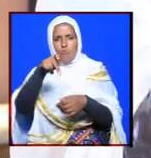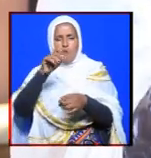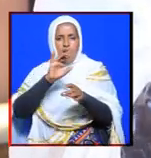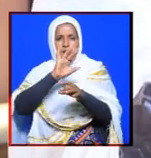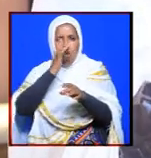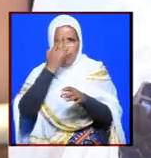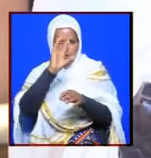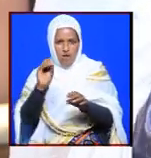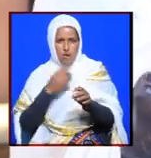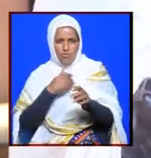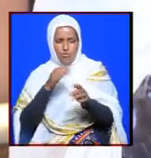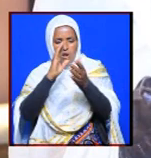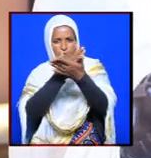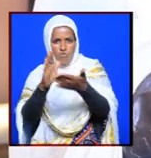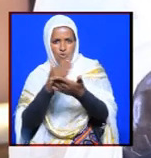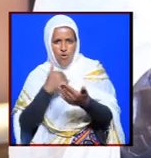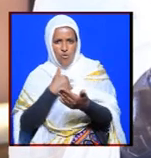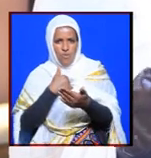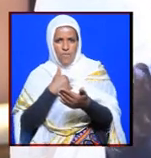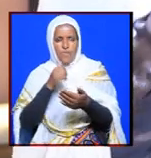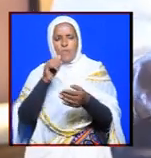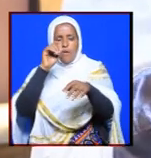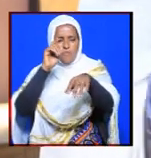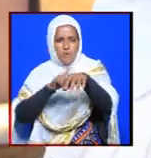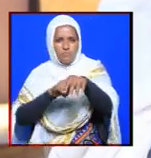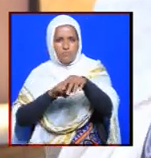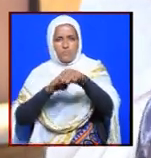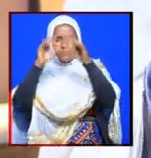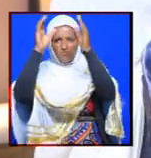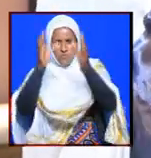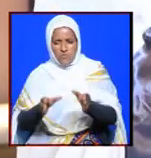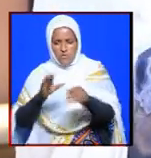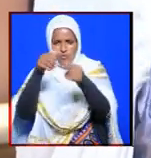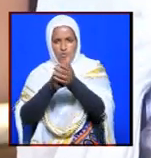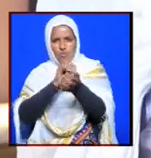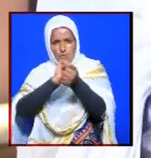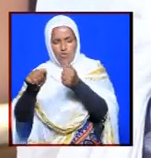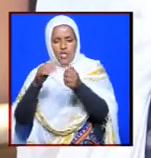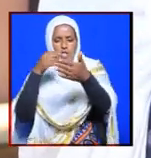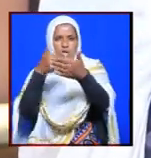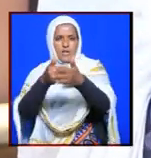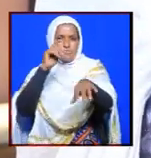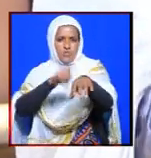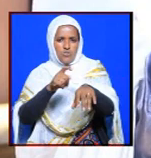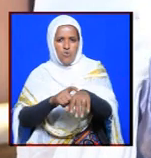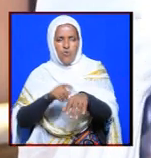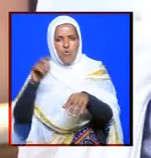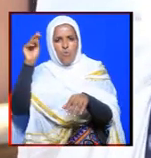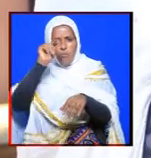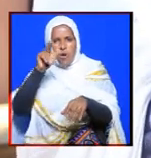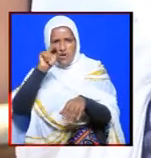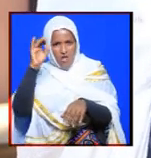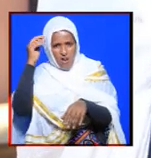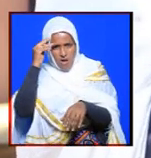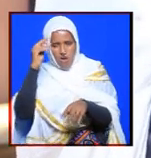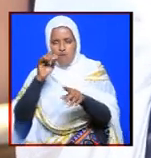ኢትዮጵያን ቸርች ብሎ የከፈቱ። አፓርታይድን ለማፍረስ ራሱ እነ ታቦ ምቤኪ የቅርብ ጊዜው፣ ከዛ ፊት እነ